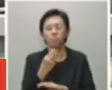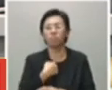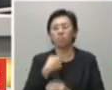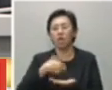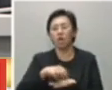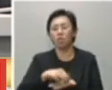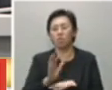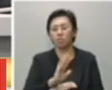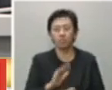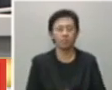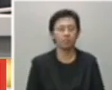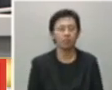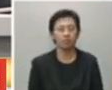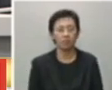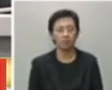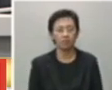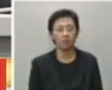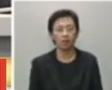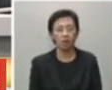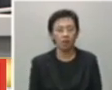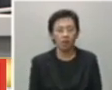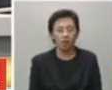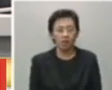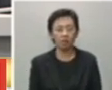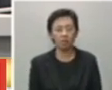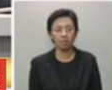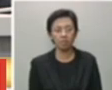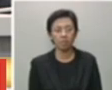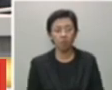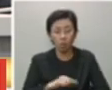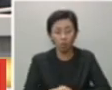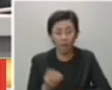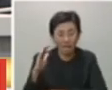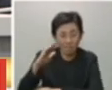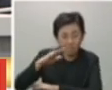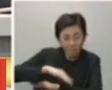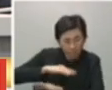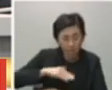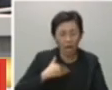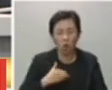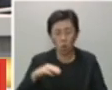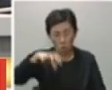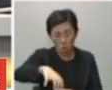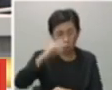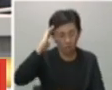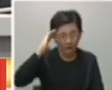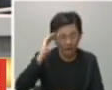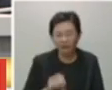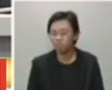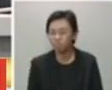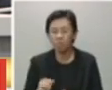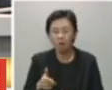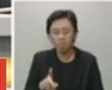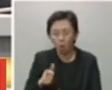ครับเป็นการปล้นอาวุธกลางวันแสกๆในหน่วยทหารครับ